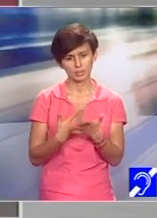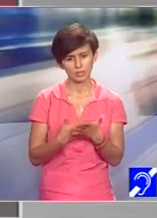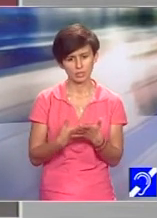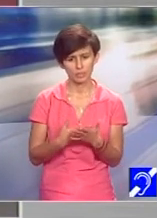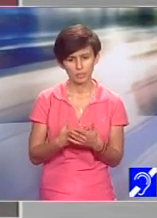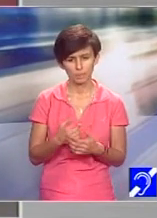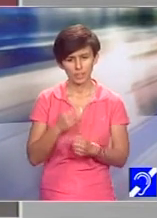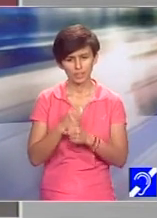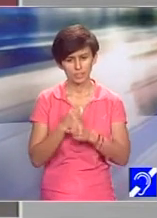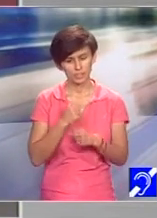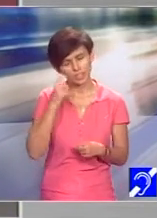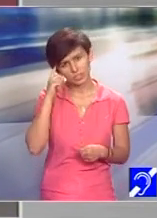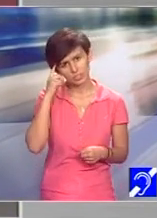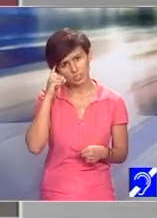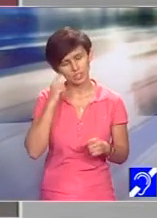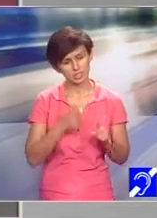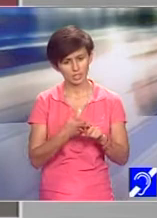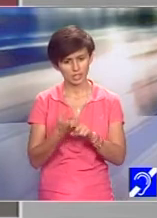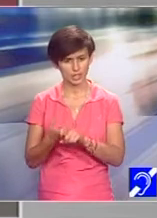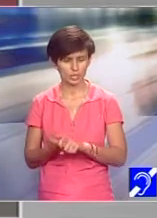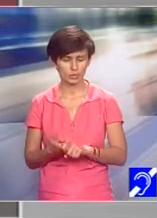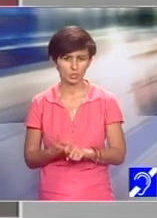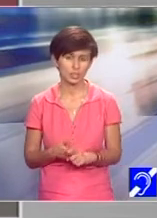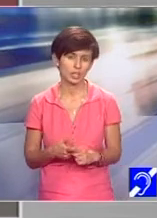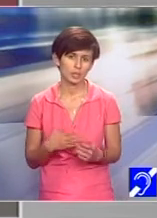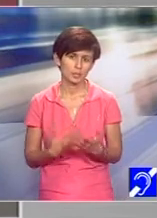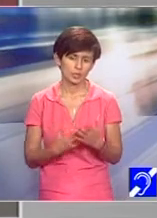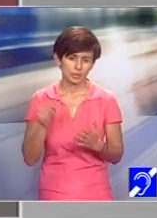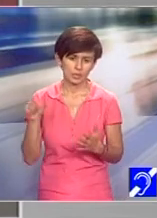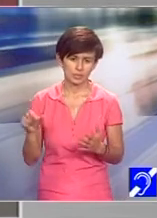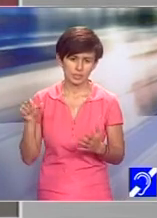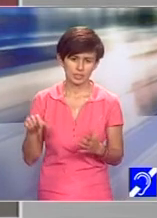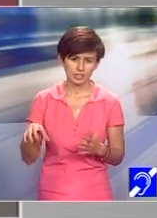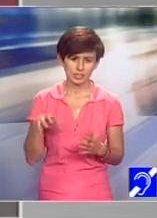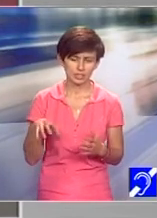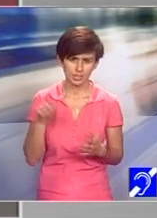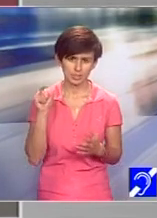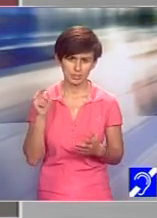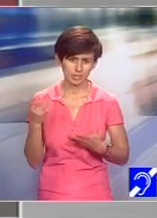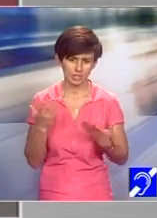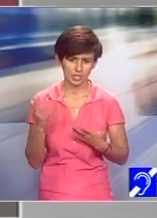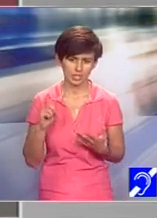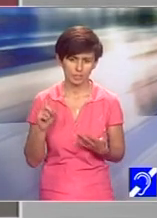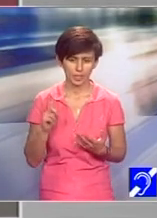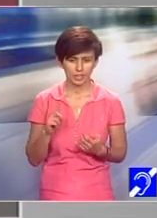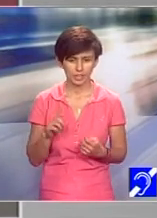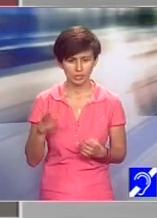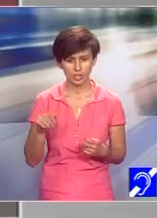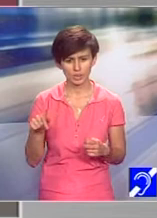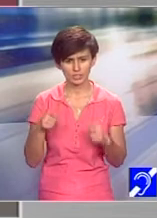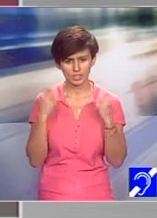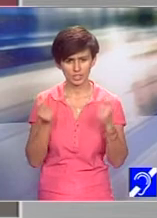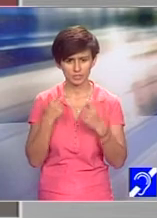niște conexiuni pe cei care, spuneam eu, sunt din localitățile mai mici și poate nu au parte de festivaluri din acestea de